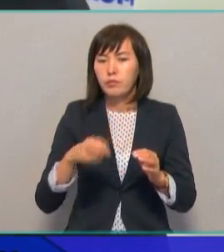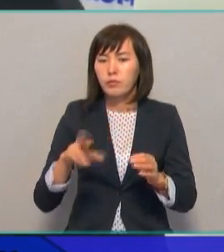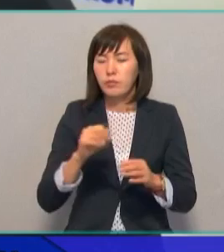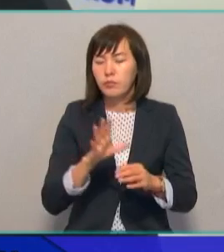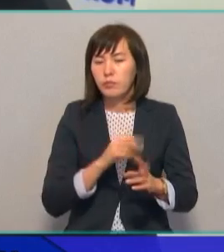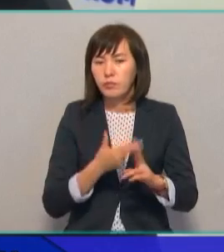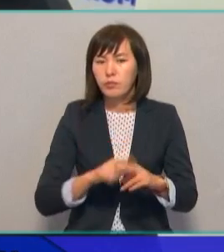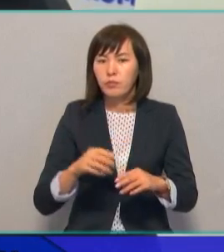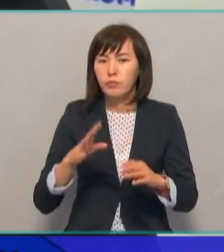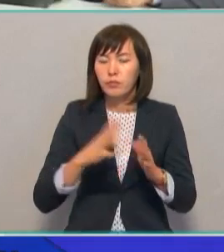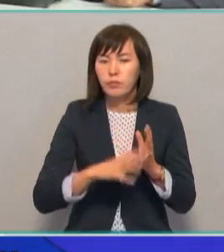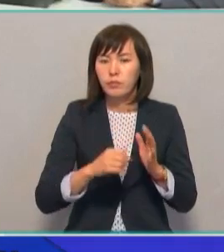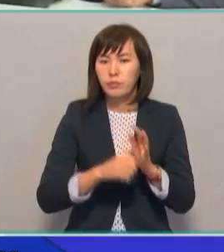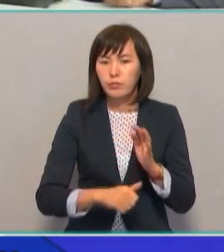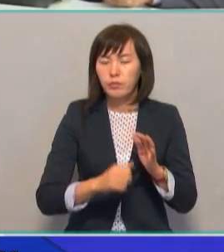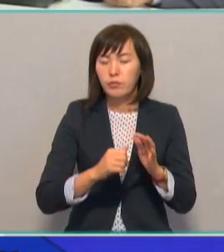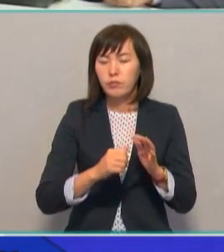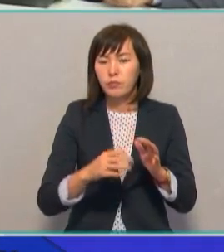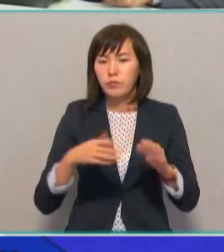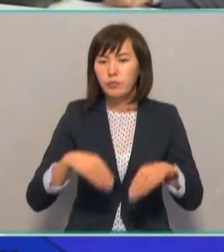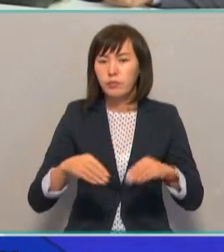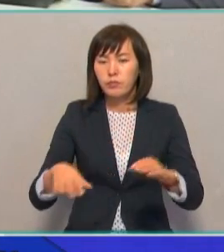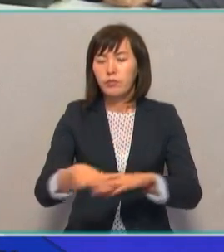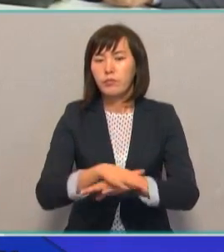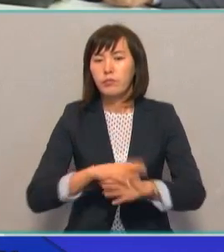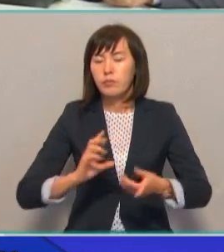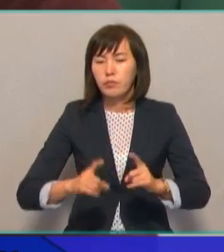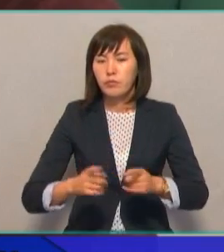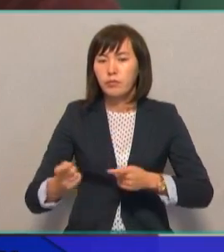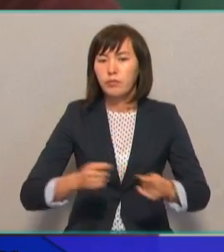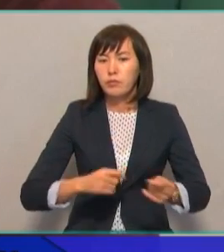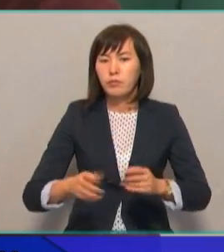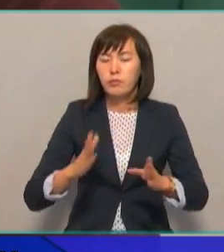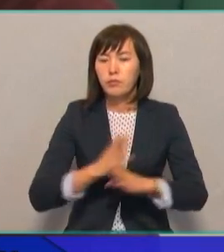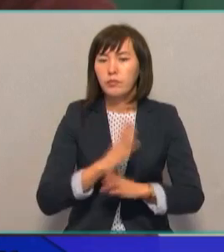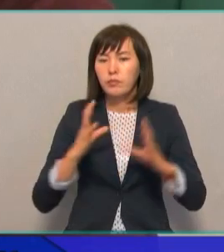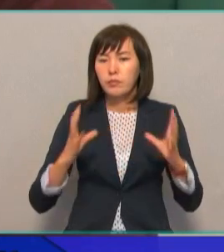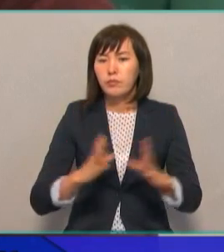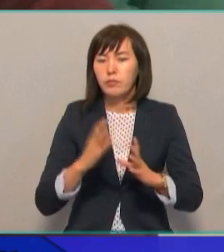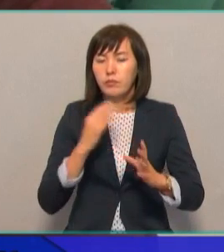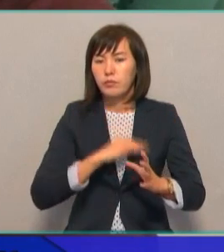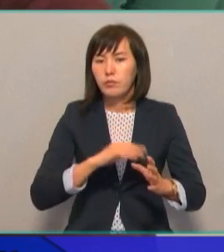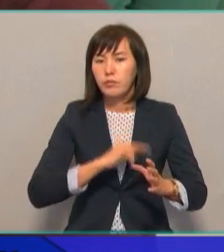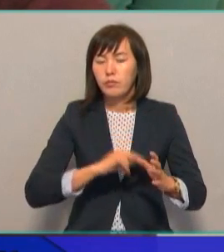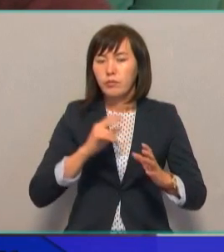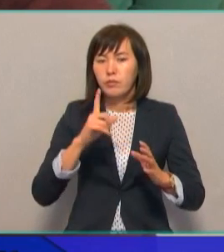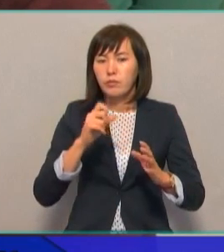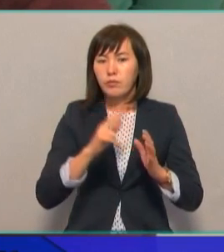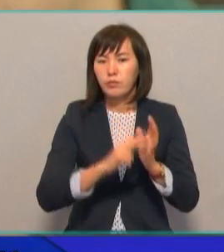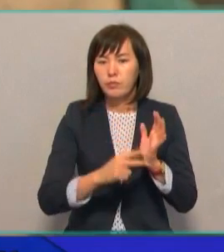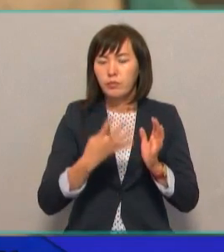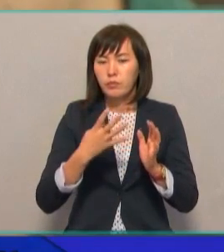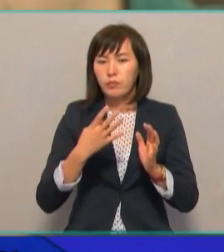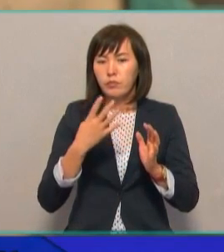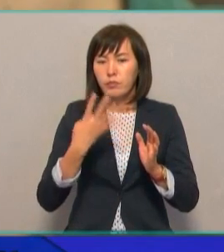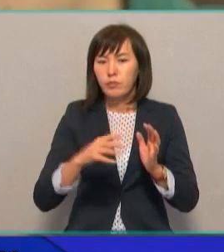салынған болатын. Сондай-ақ 976 гектар жер көгалды аймаққа айналған. Басқармаға жасыл желекті күтіп, молайту жұмыстарына 184 миллион